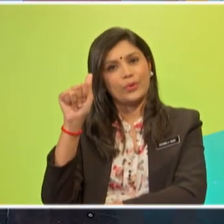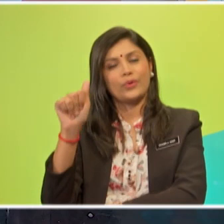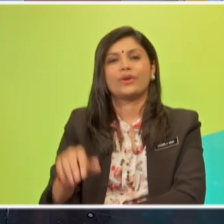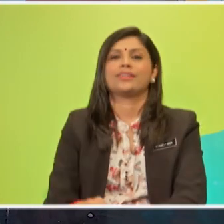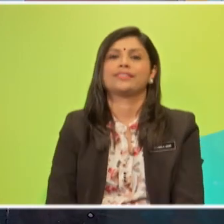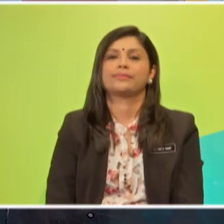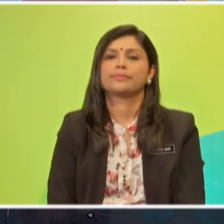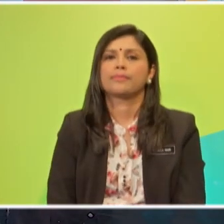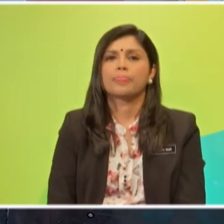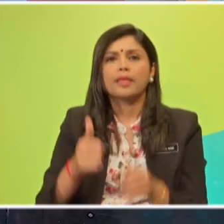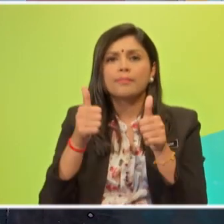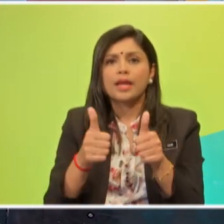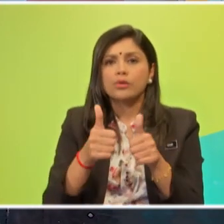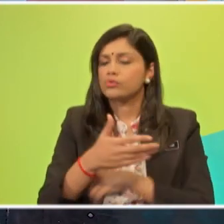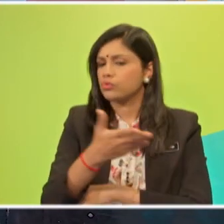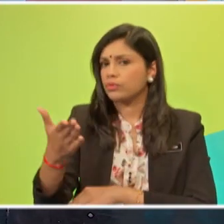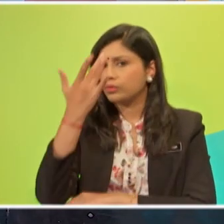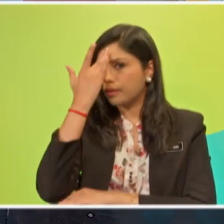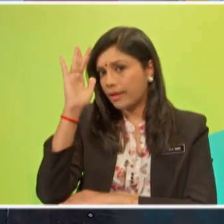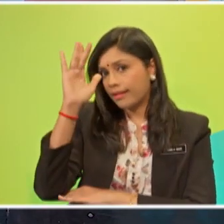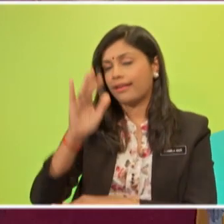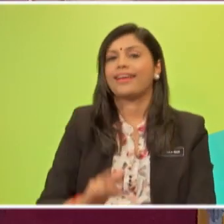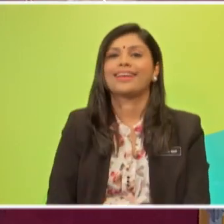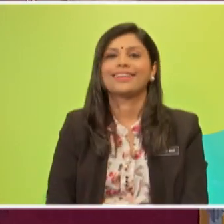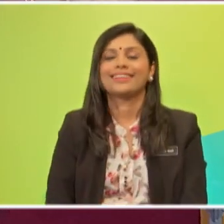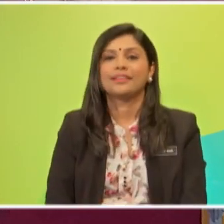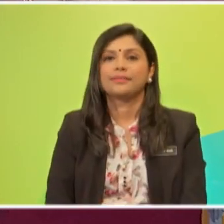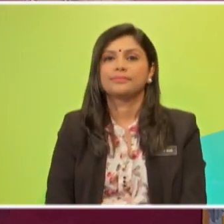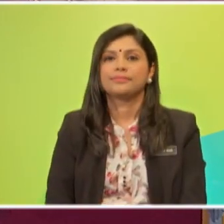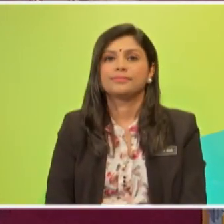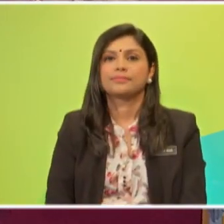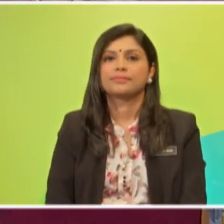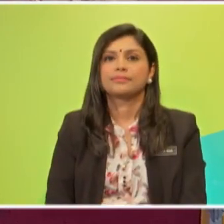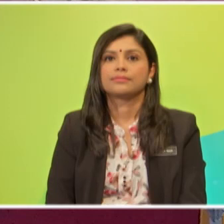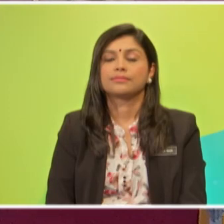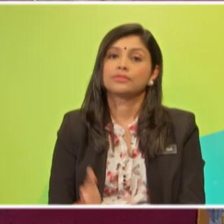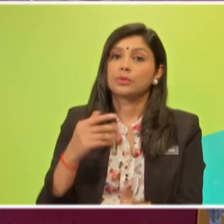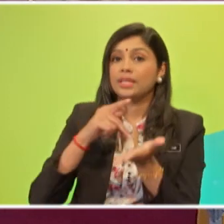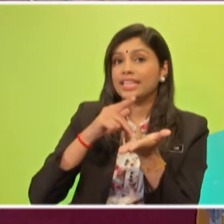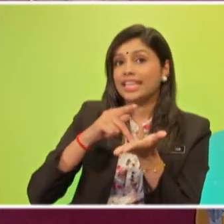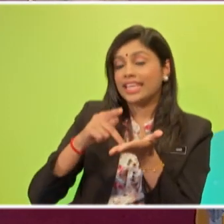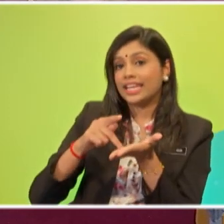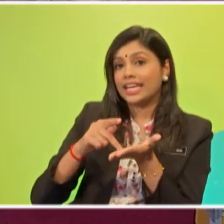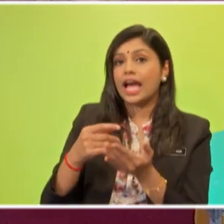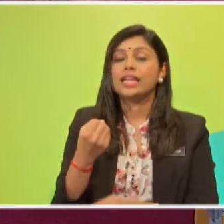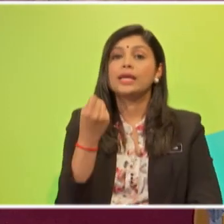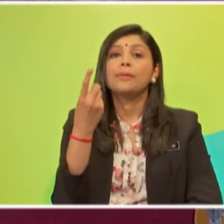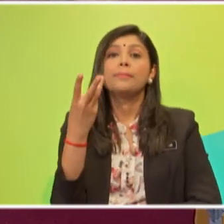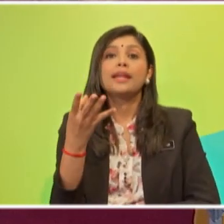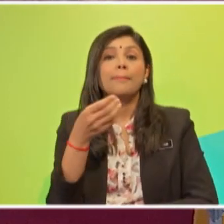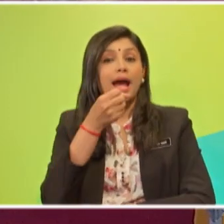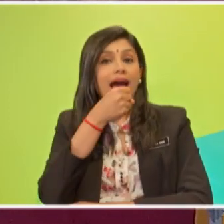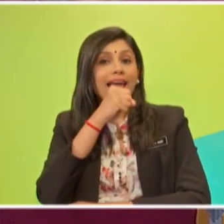10. Bagus Sean dan murid-murid di rumah. Okey, seterusnya, jom kita kira berapa